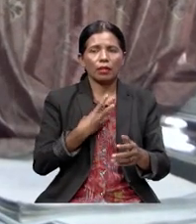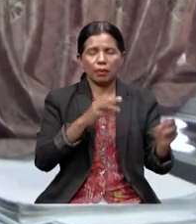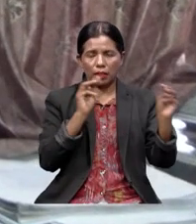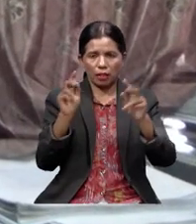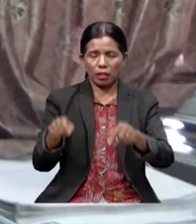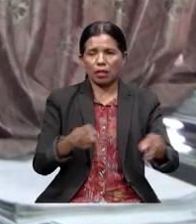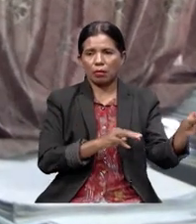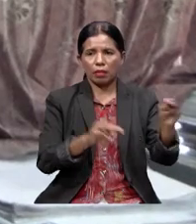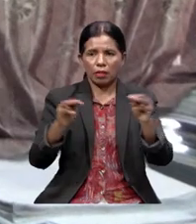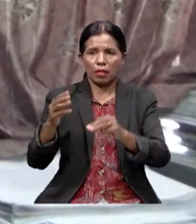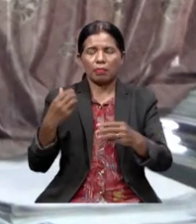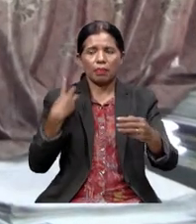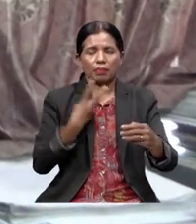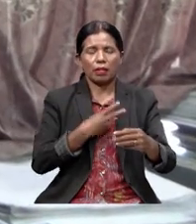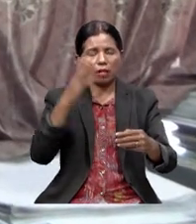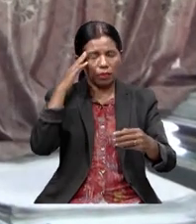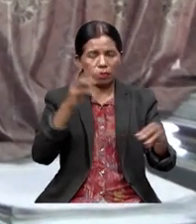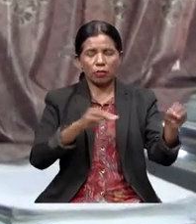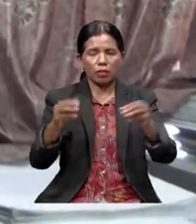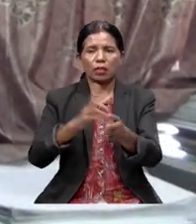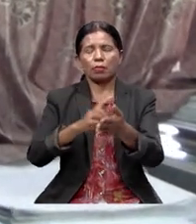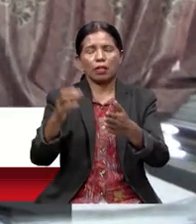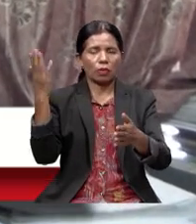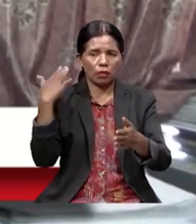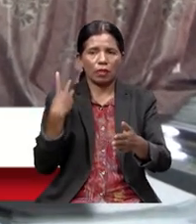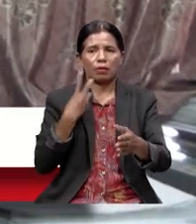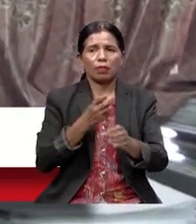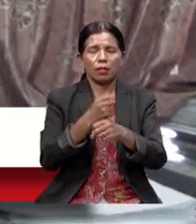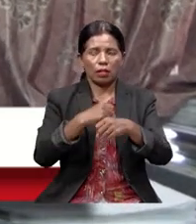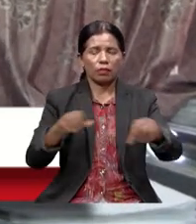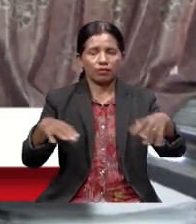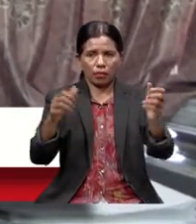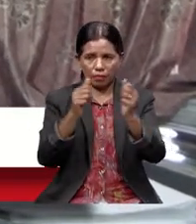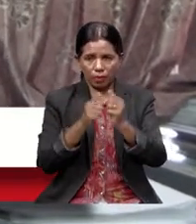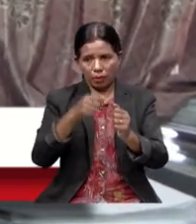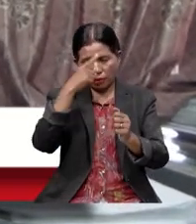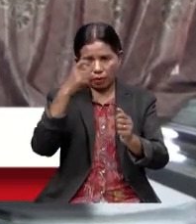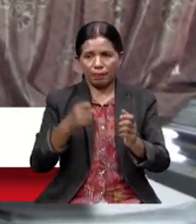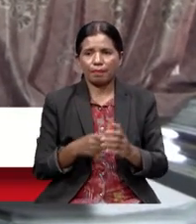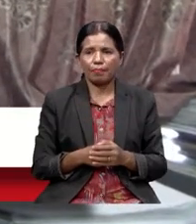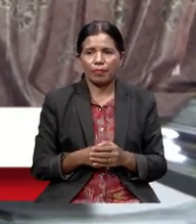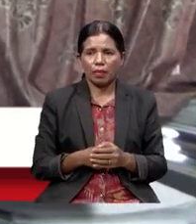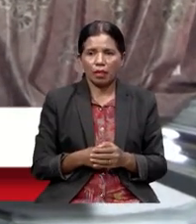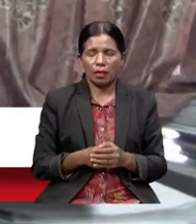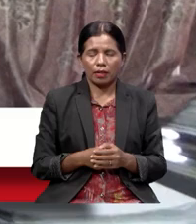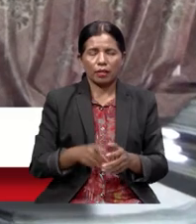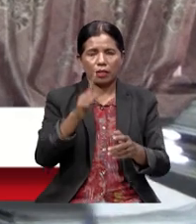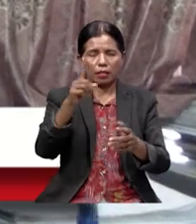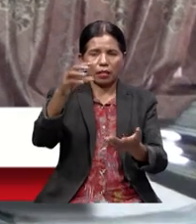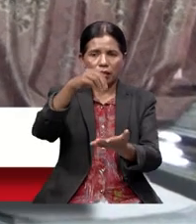muda ami ni hanuin ni semana kutu mebe ami tini halo korena malu tamba parti ida